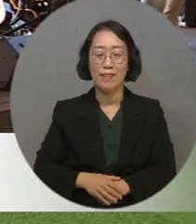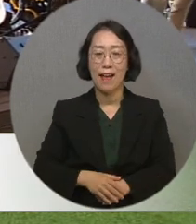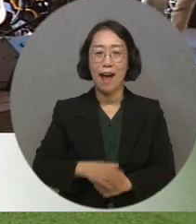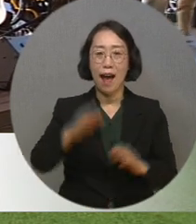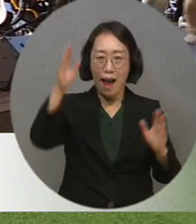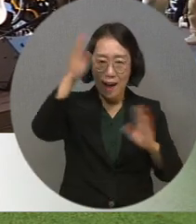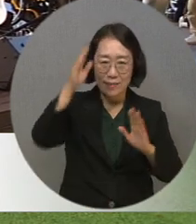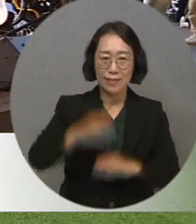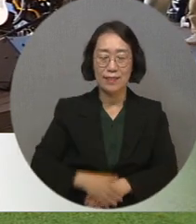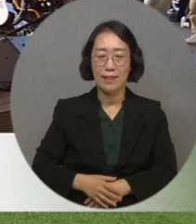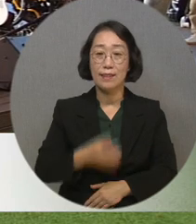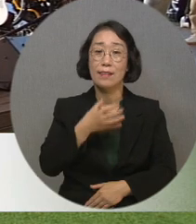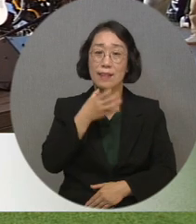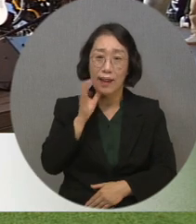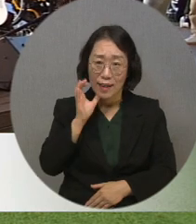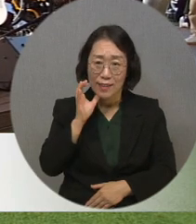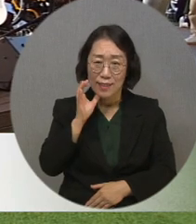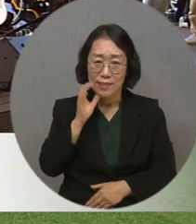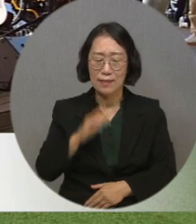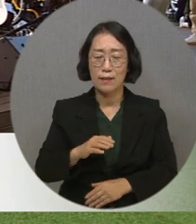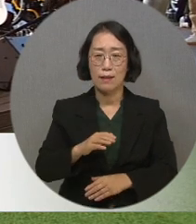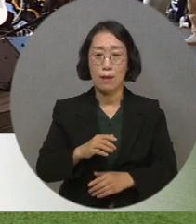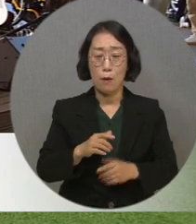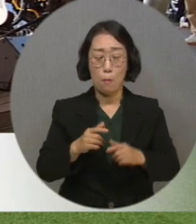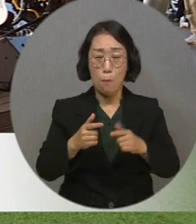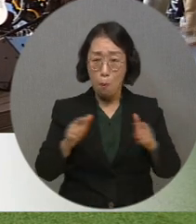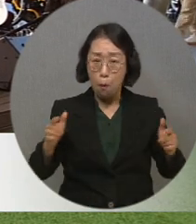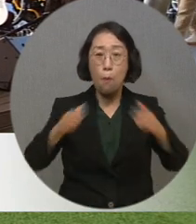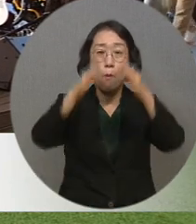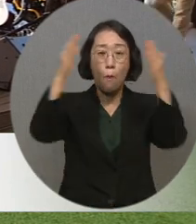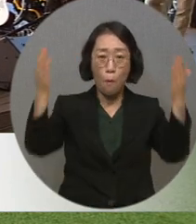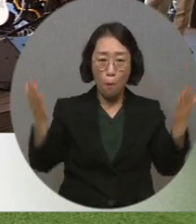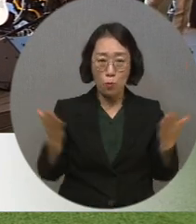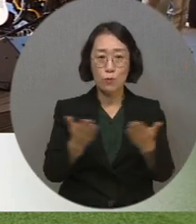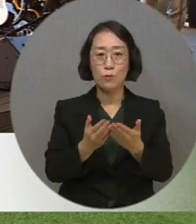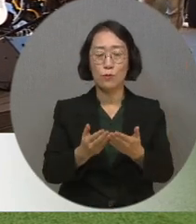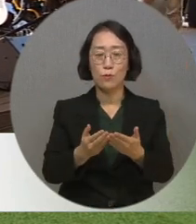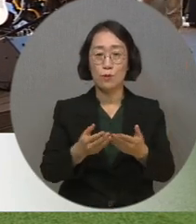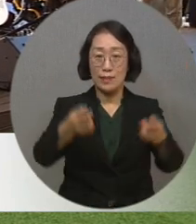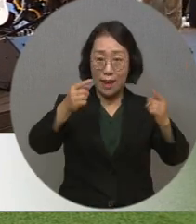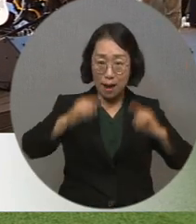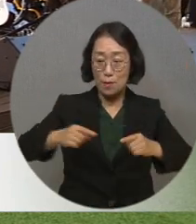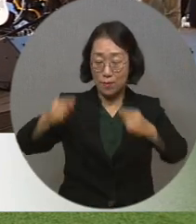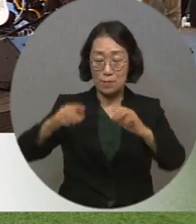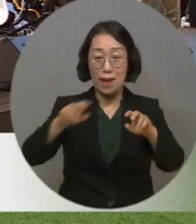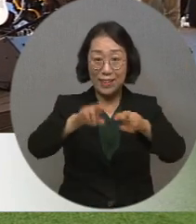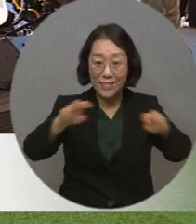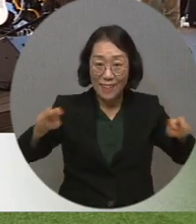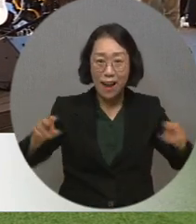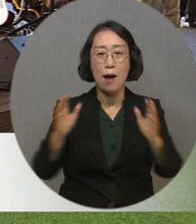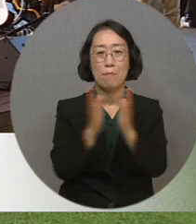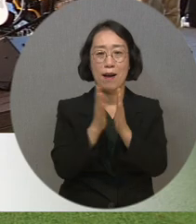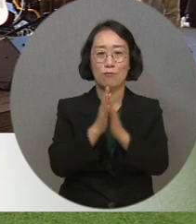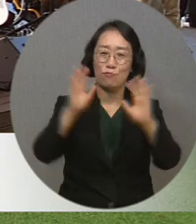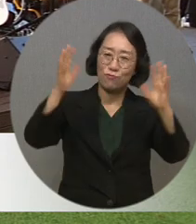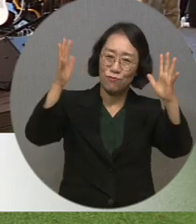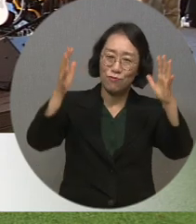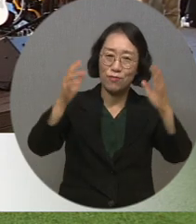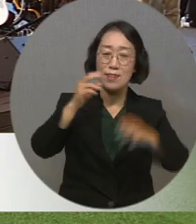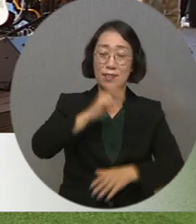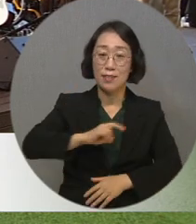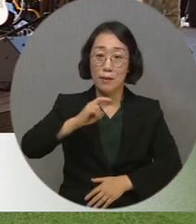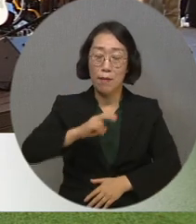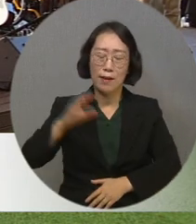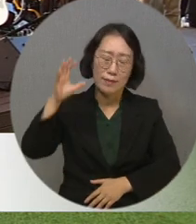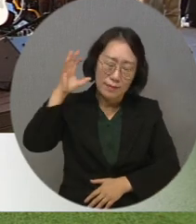어린 학생들부터 나이 드신 어르신까지 다 같이 참여하여서 박수 치고 음악을 즐기는